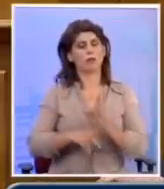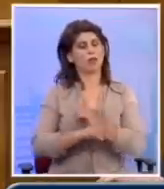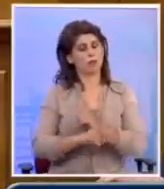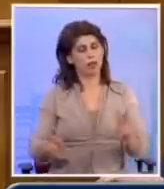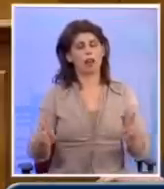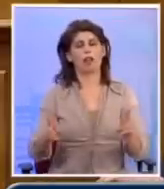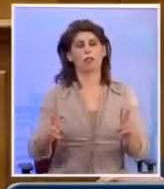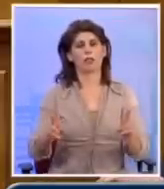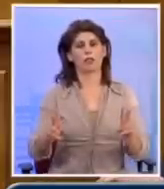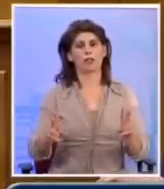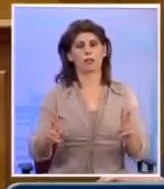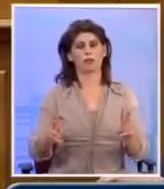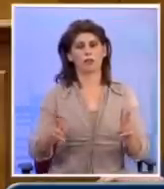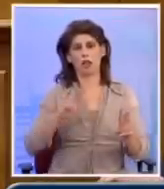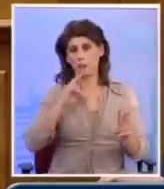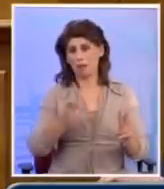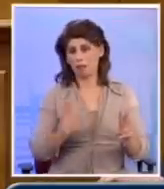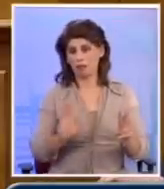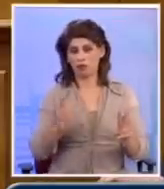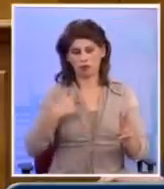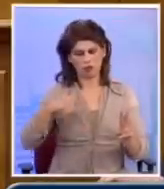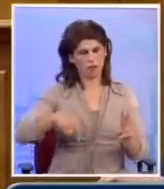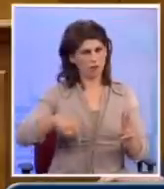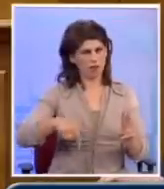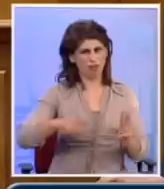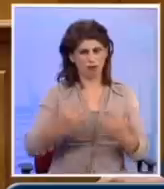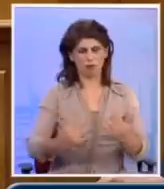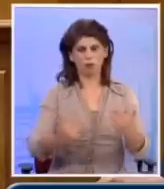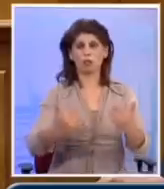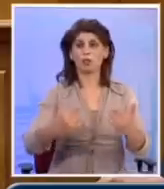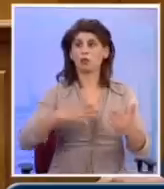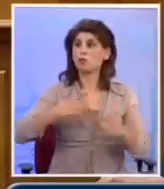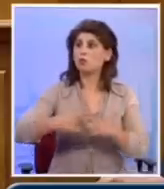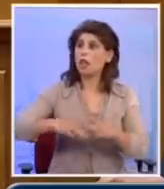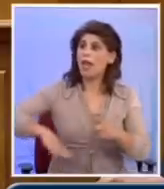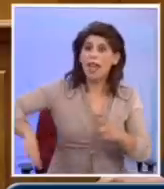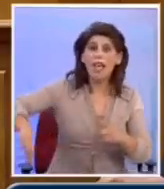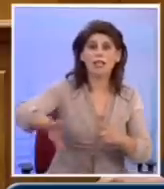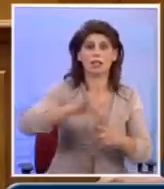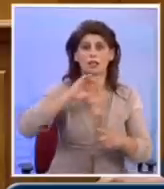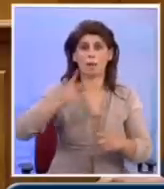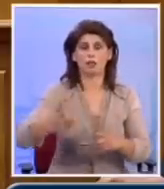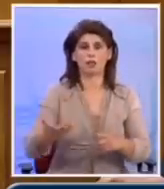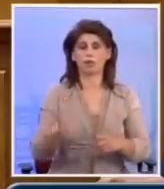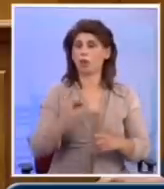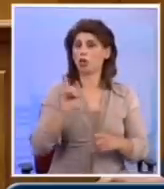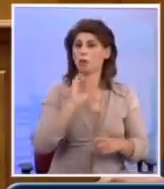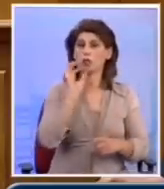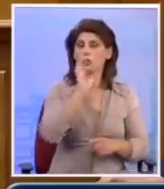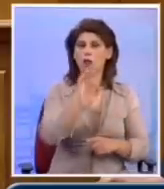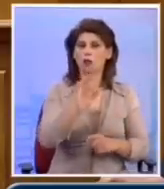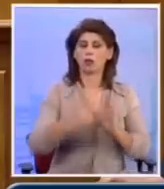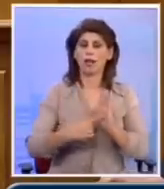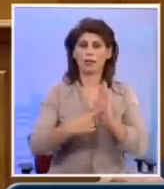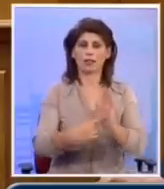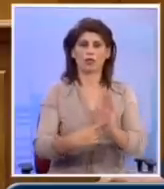και ξεκάθαρες απαντήσεις. Όχι σε εμάς εδώ, στον ελληνικό λαό. Και όχι με στόχο να